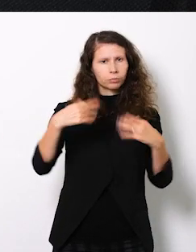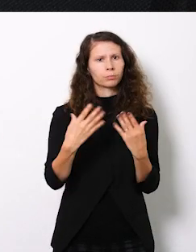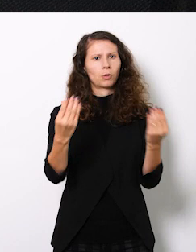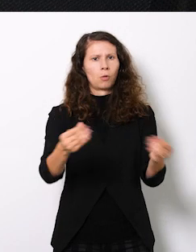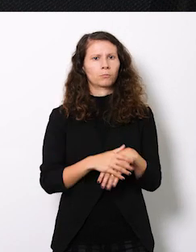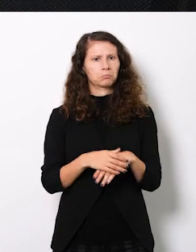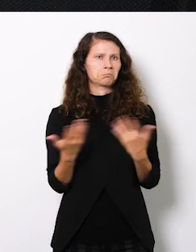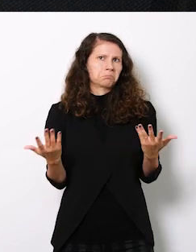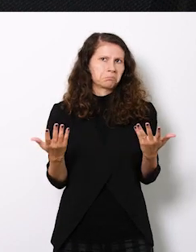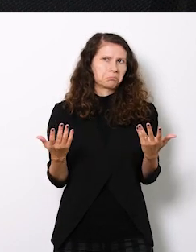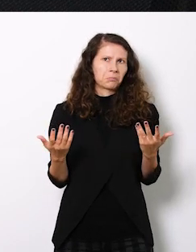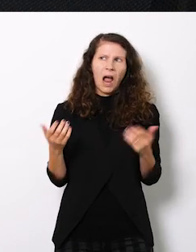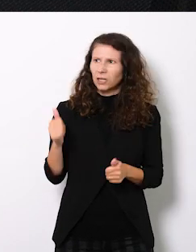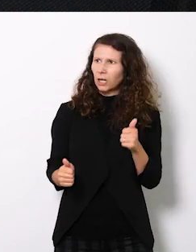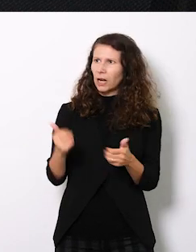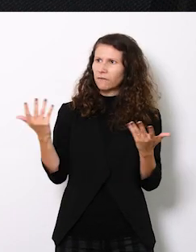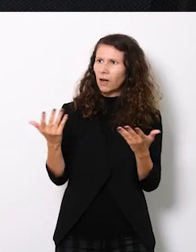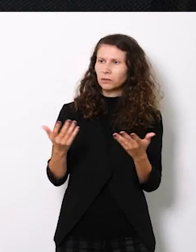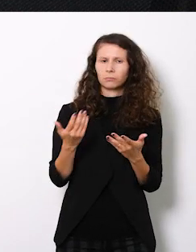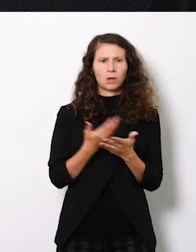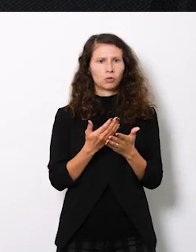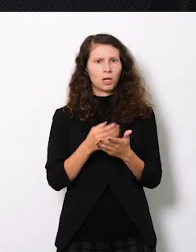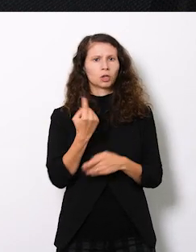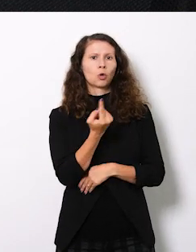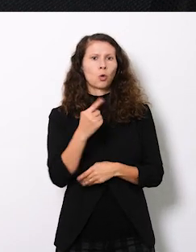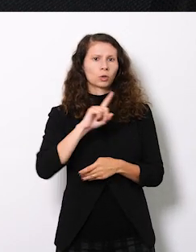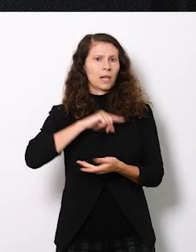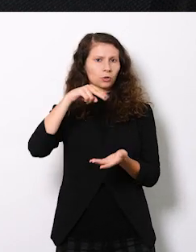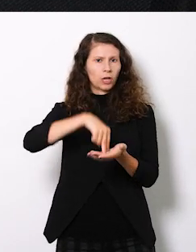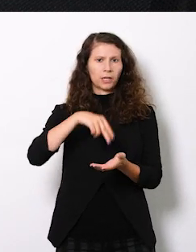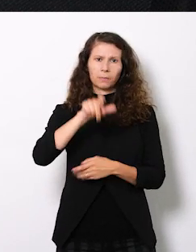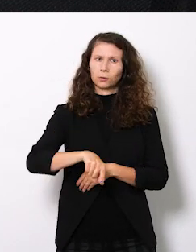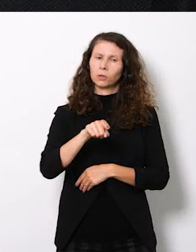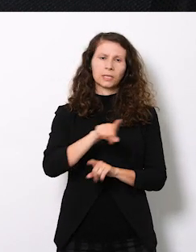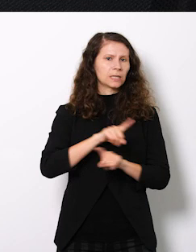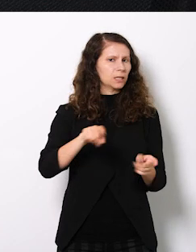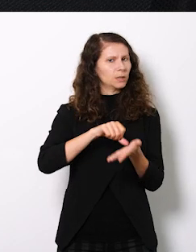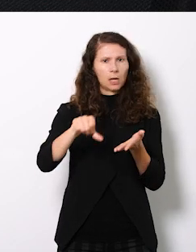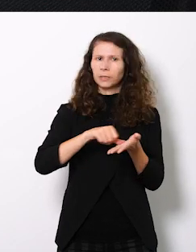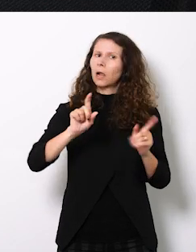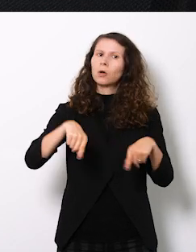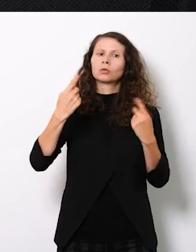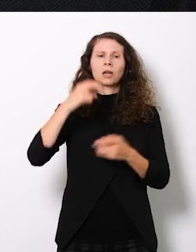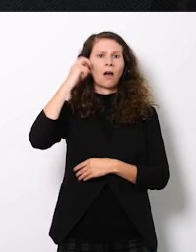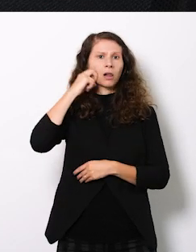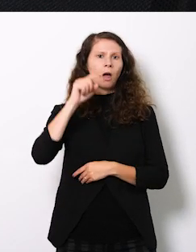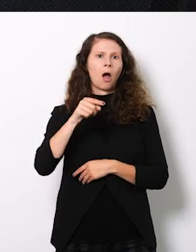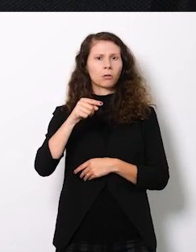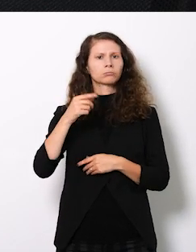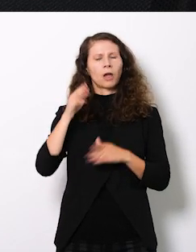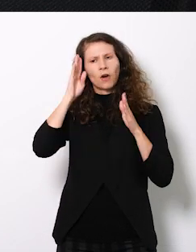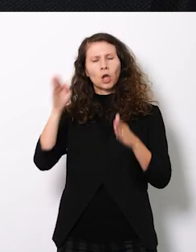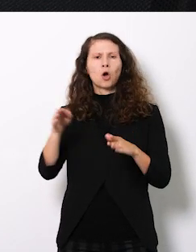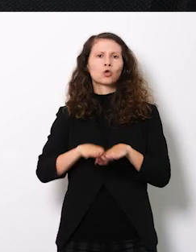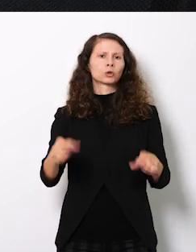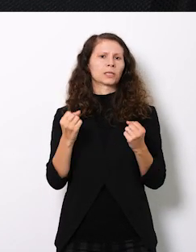ist die Alternative, dass jemand eben zum Beispiel nicht einzahlt als Solo-Selbstständiger und sich im Alter dann eben auf die Grundsicherung im Alter verlässt? Das